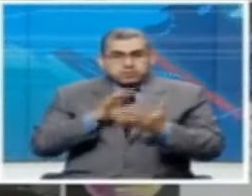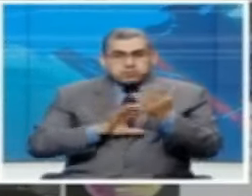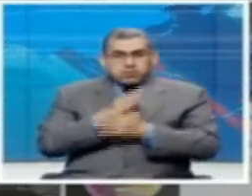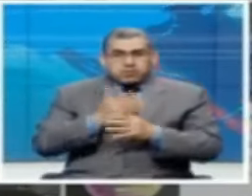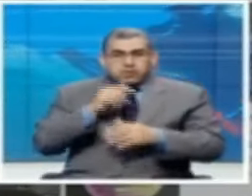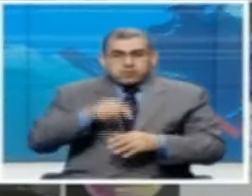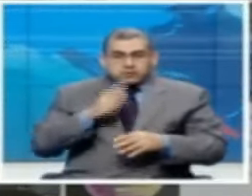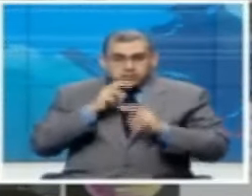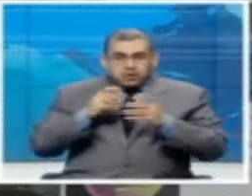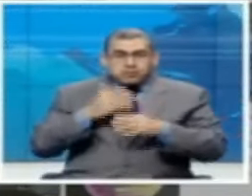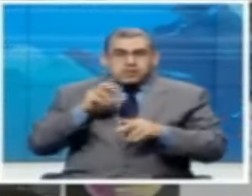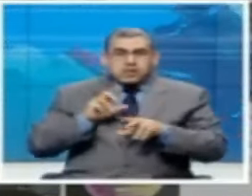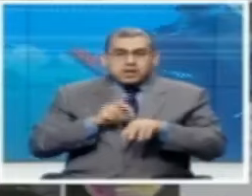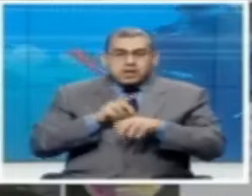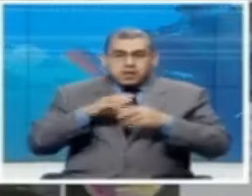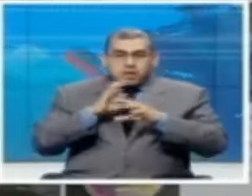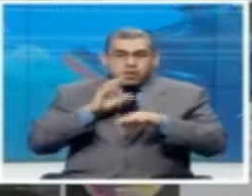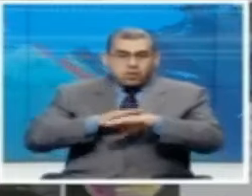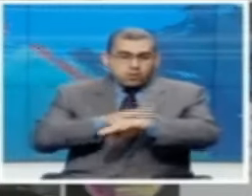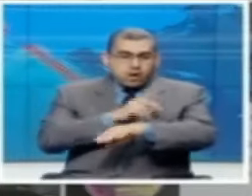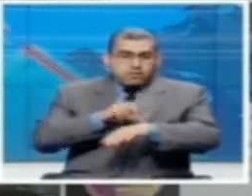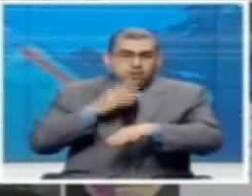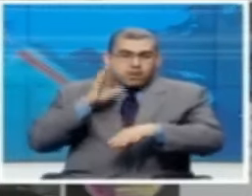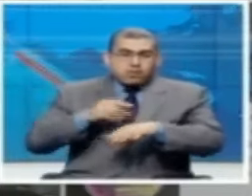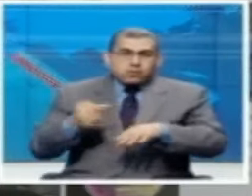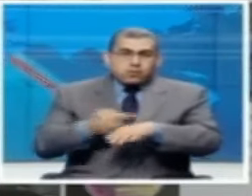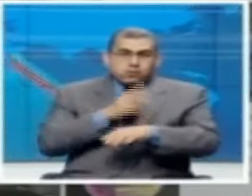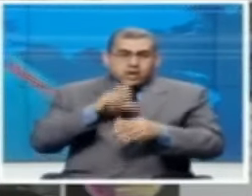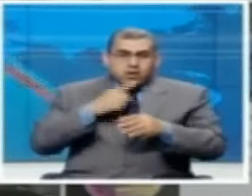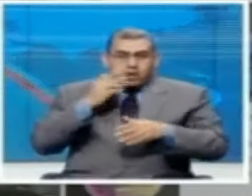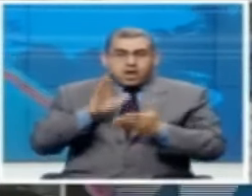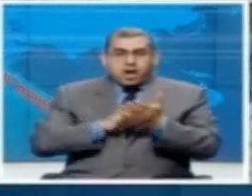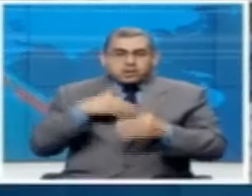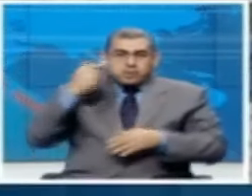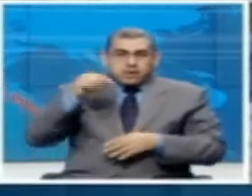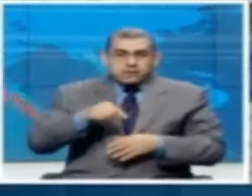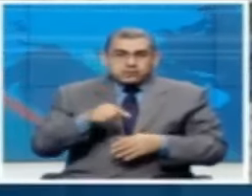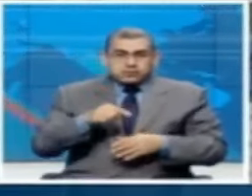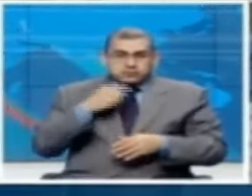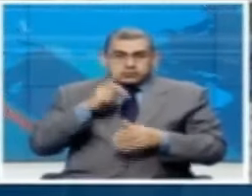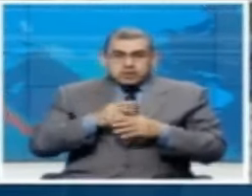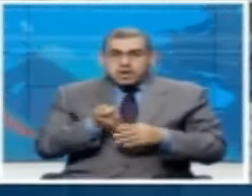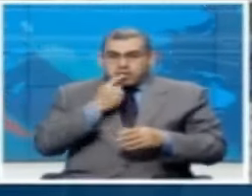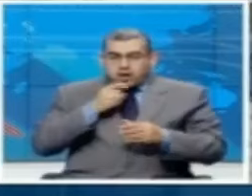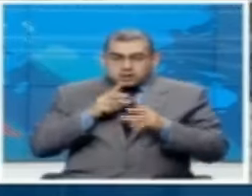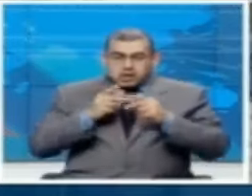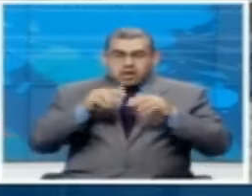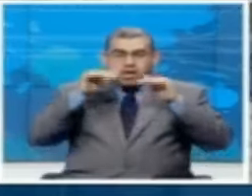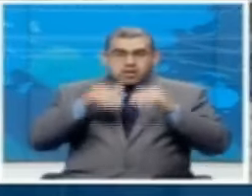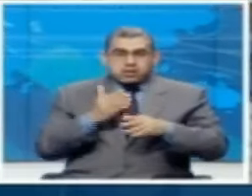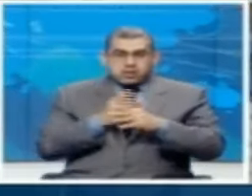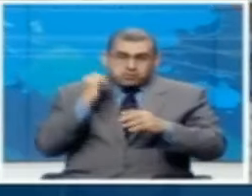البكتيريا اللي بتنمو على سطح القسطره وده بيسبب ان هي ما بتبقاش المضادات الحيه ماتبقاش فعاله على البكتيريا دي